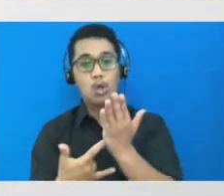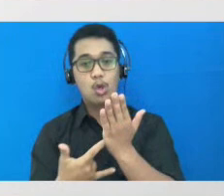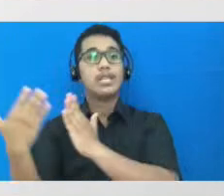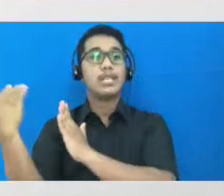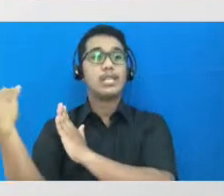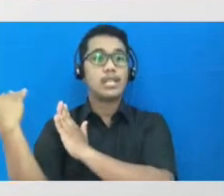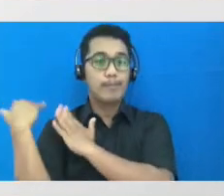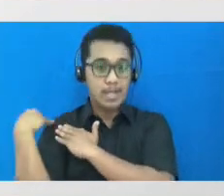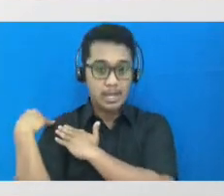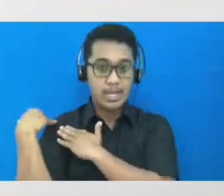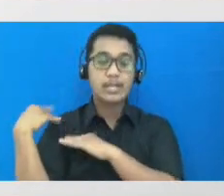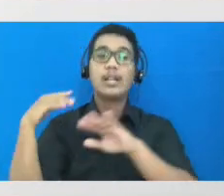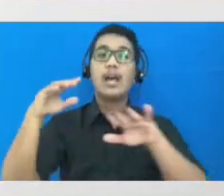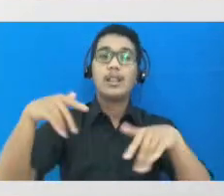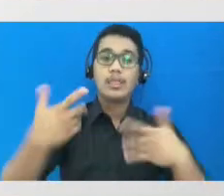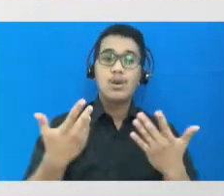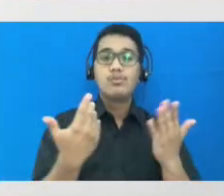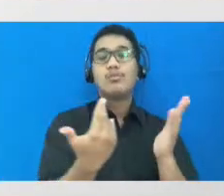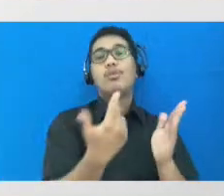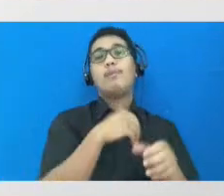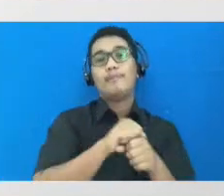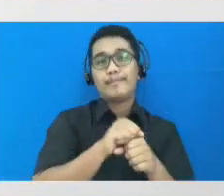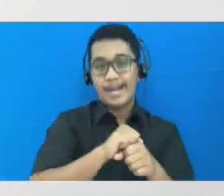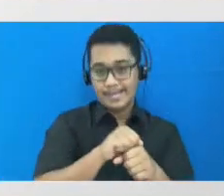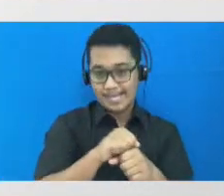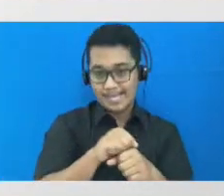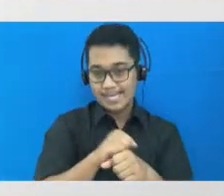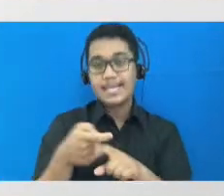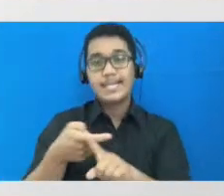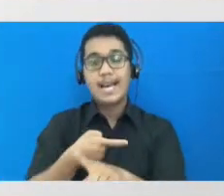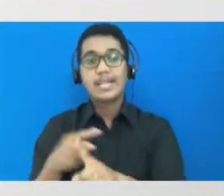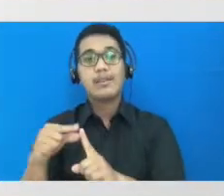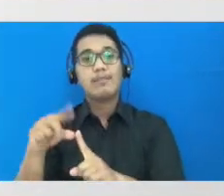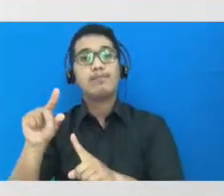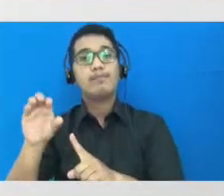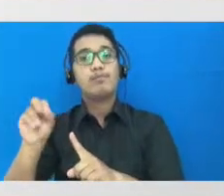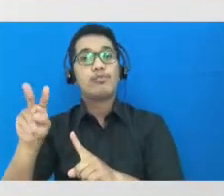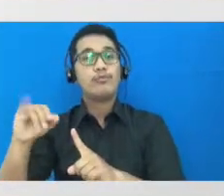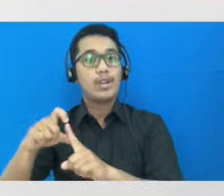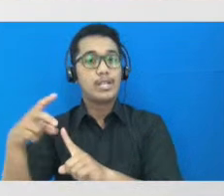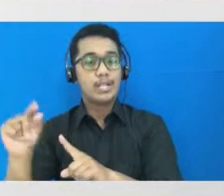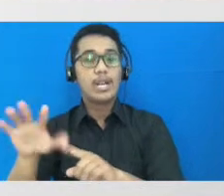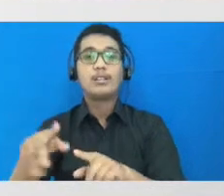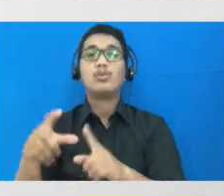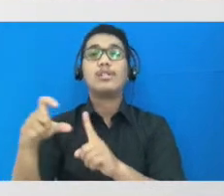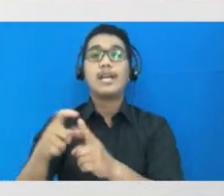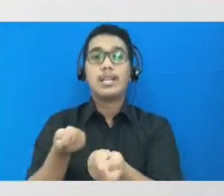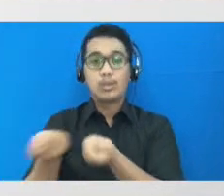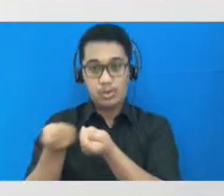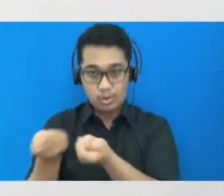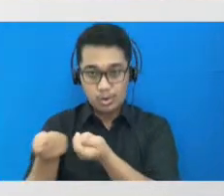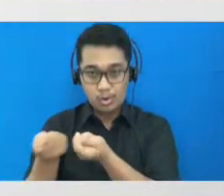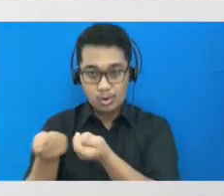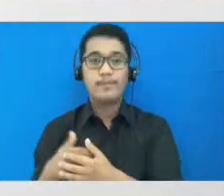dan juga praktik-praktik yang dilakukan oleh data controller atau data prosesor. Selanjutnya.